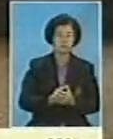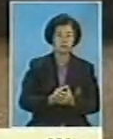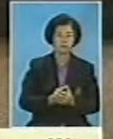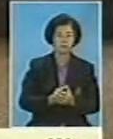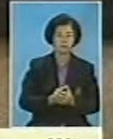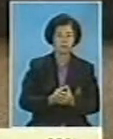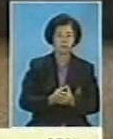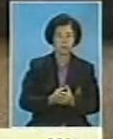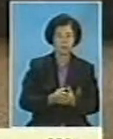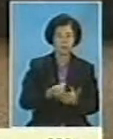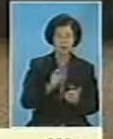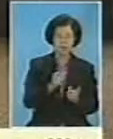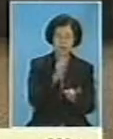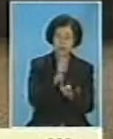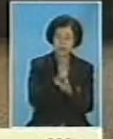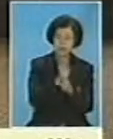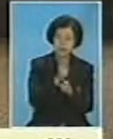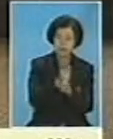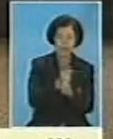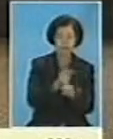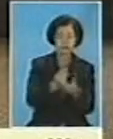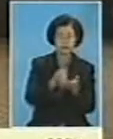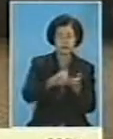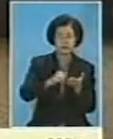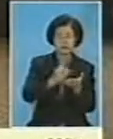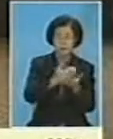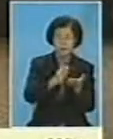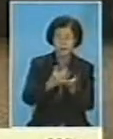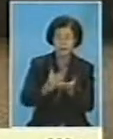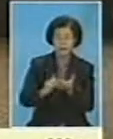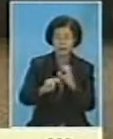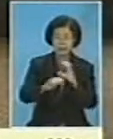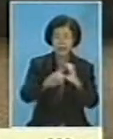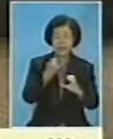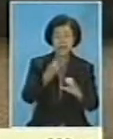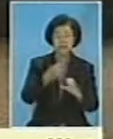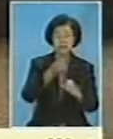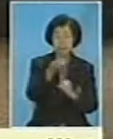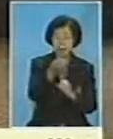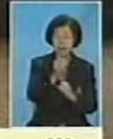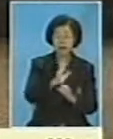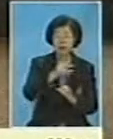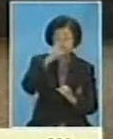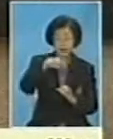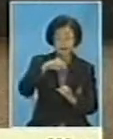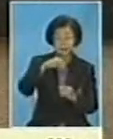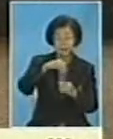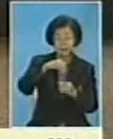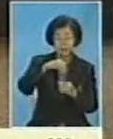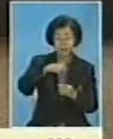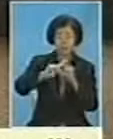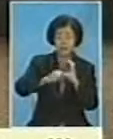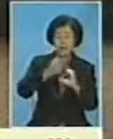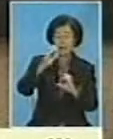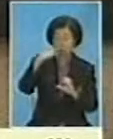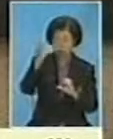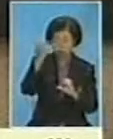กับทั้งเป็นการรักษาส่วนแบ่งตลาดข้าวของไทยในตลาดโลกได้เป็นอย่างมากด้ว